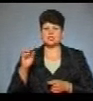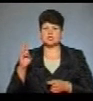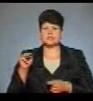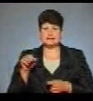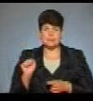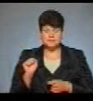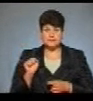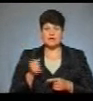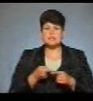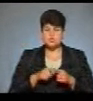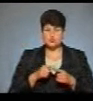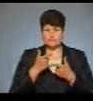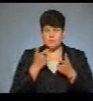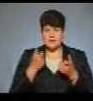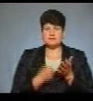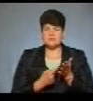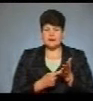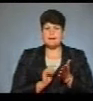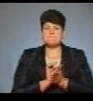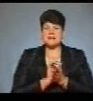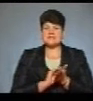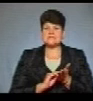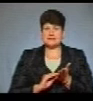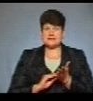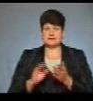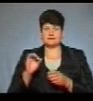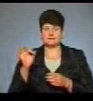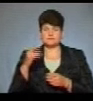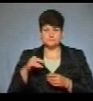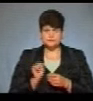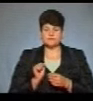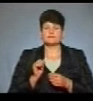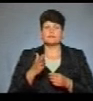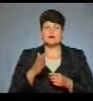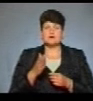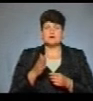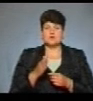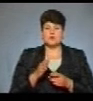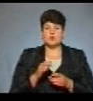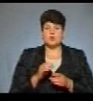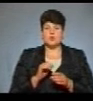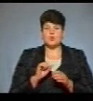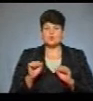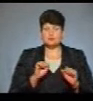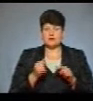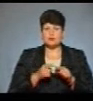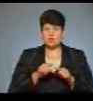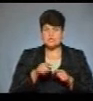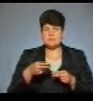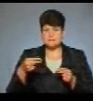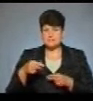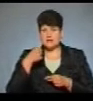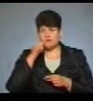Цю інформацію підтвердила нам прес-секретарка облдержадміністрації Ірина Кошіль. Розпорядження про це Володимир Зеленський підписав